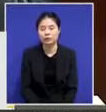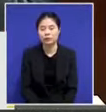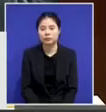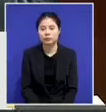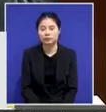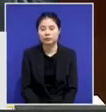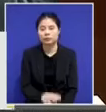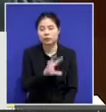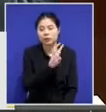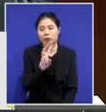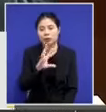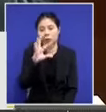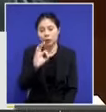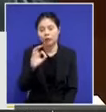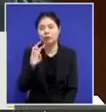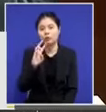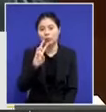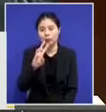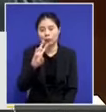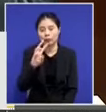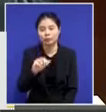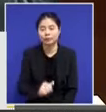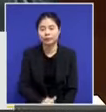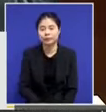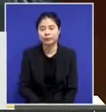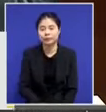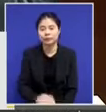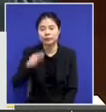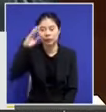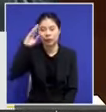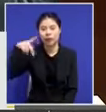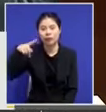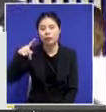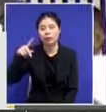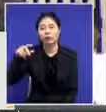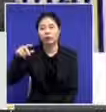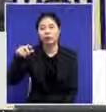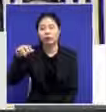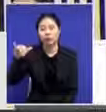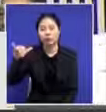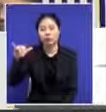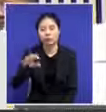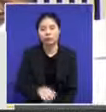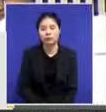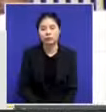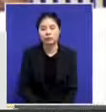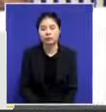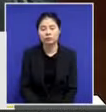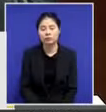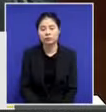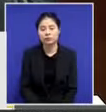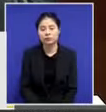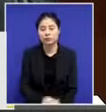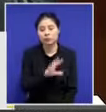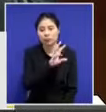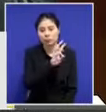696นายอนุมัติอาหมัด พลเอกประยุทธ์จันทร์โอชาครับ 697น